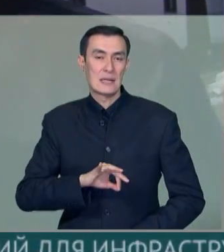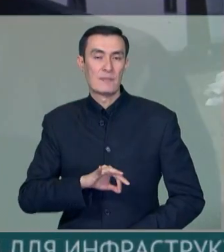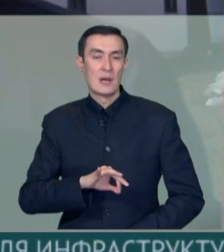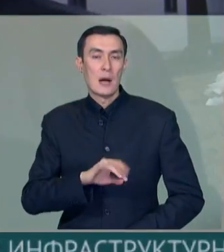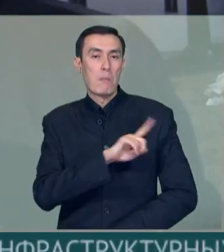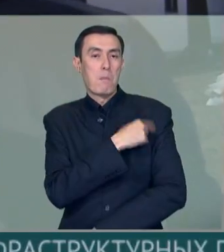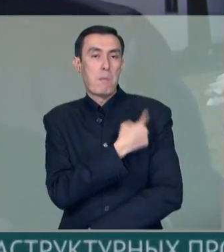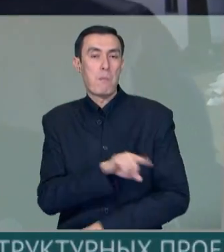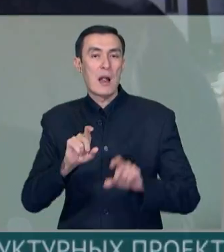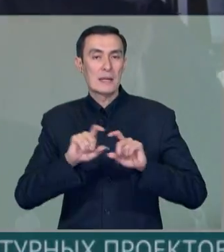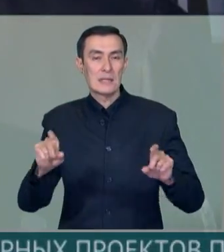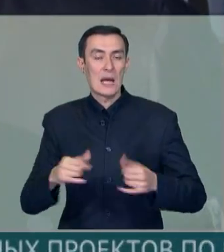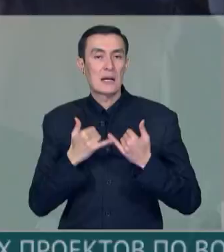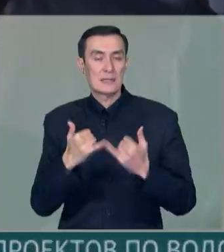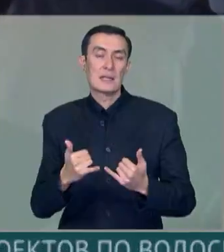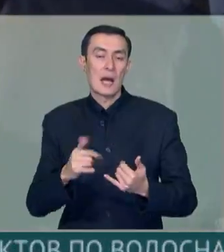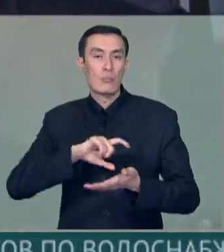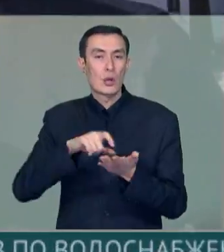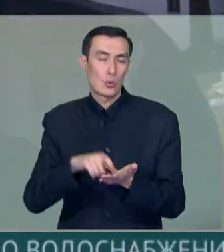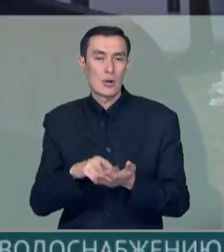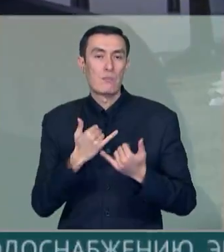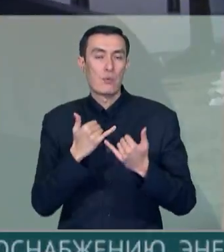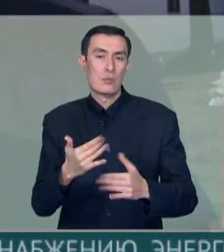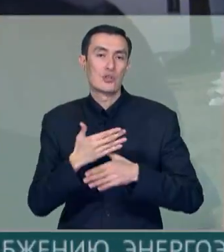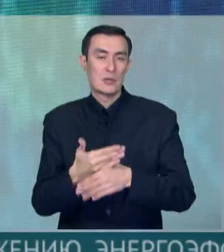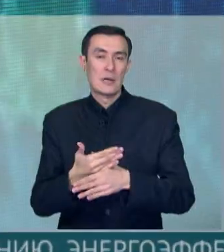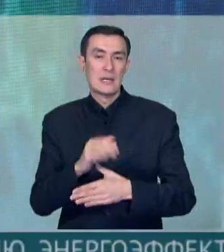офтальмологической больницы для оказания амбулаторной стационарной помощи населению СКО.